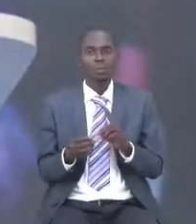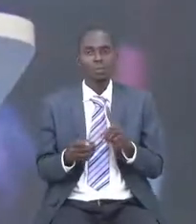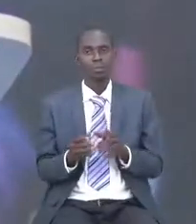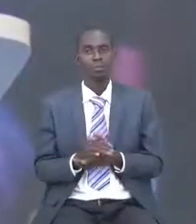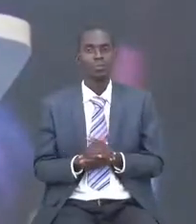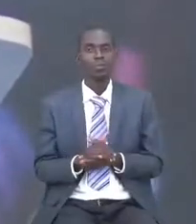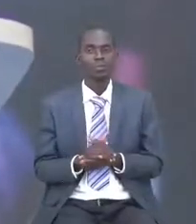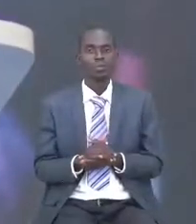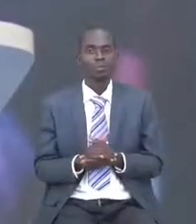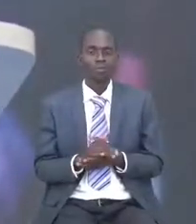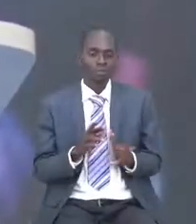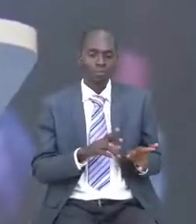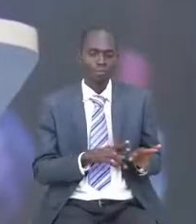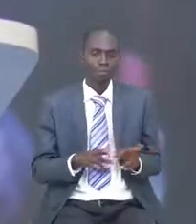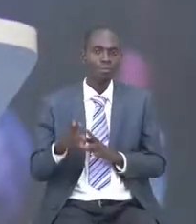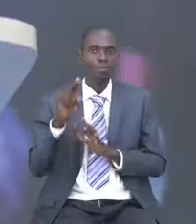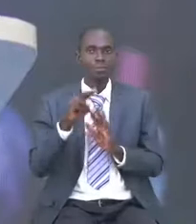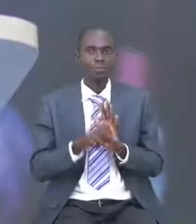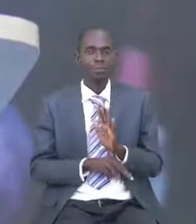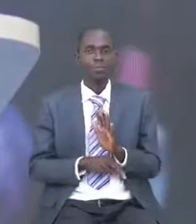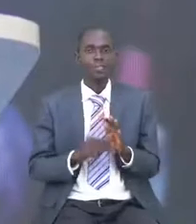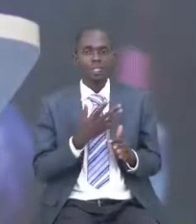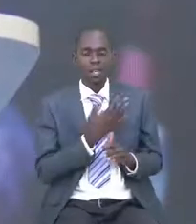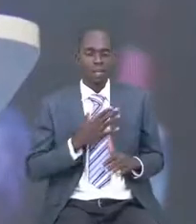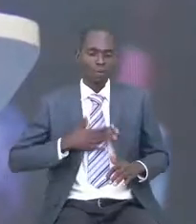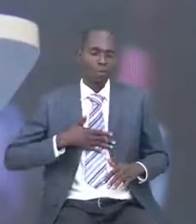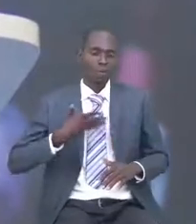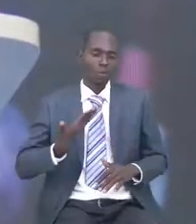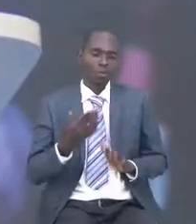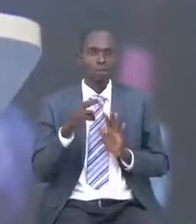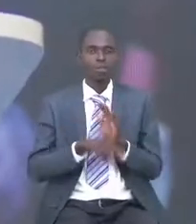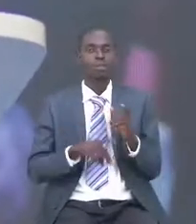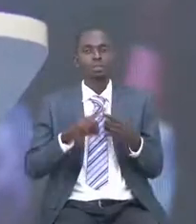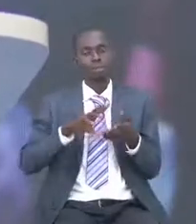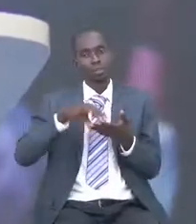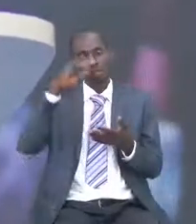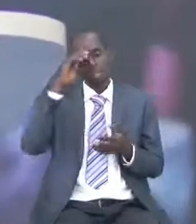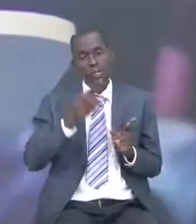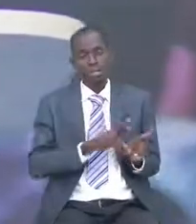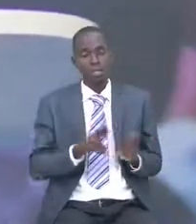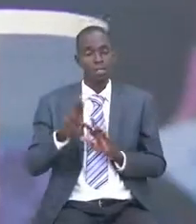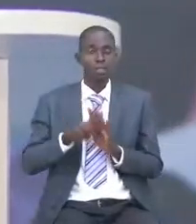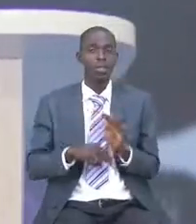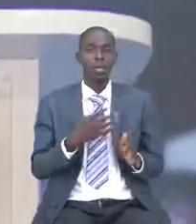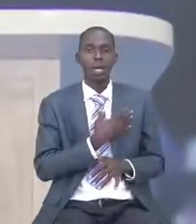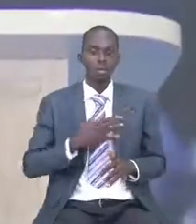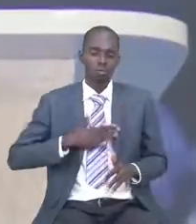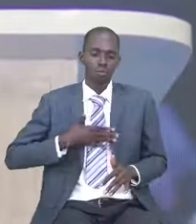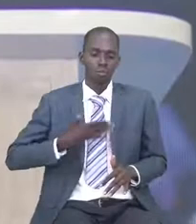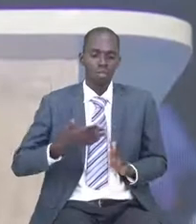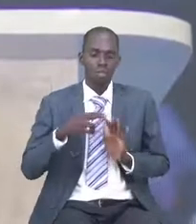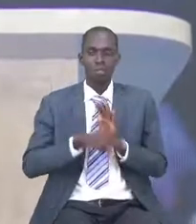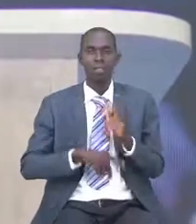Trois choses à considérer ici. Premièrement, la disponibilité et la volonté d'apprendre.